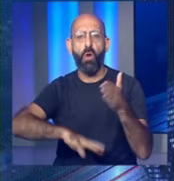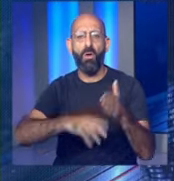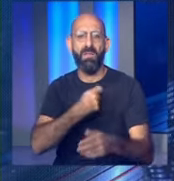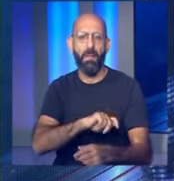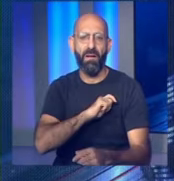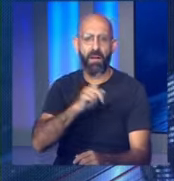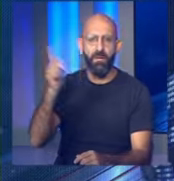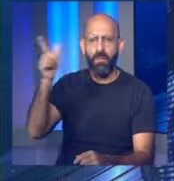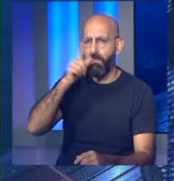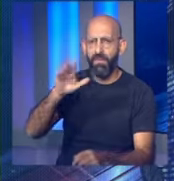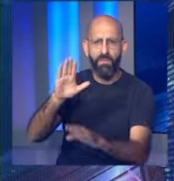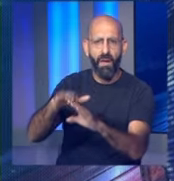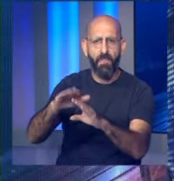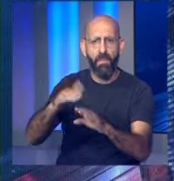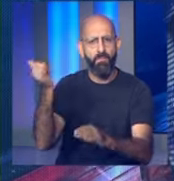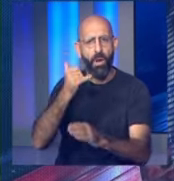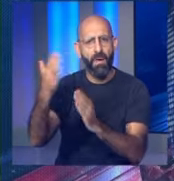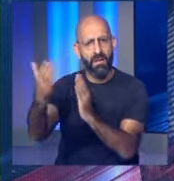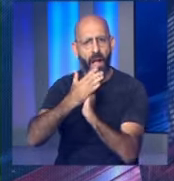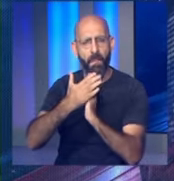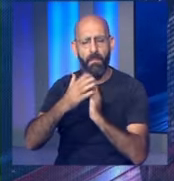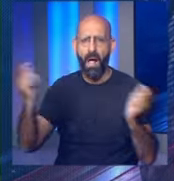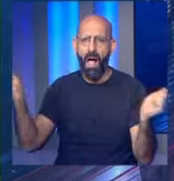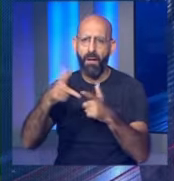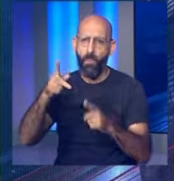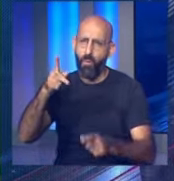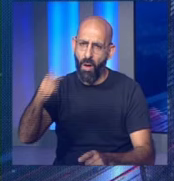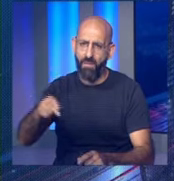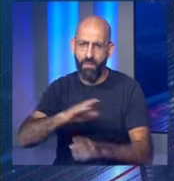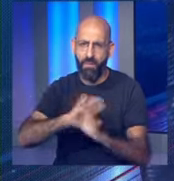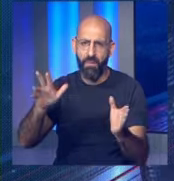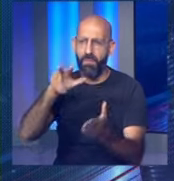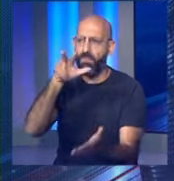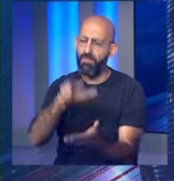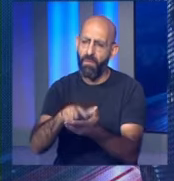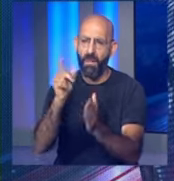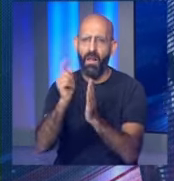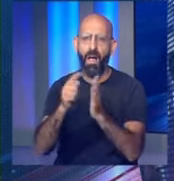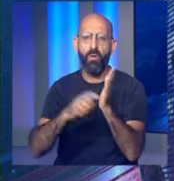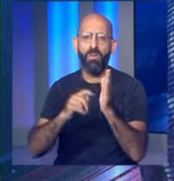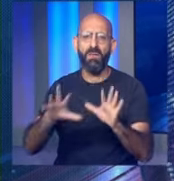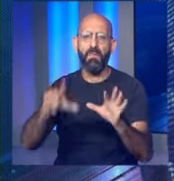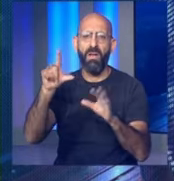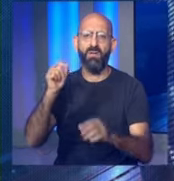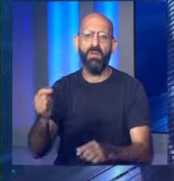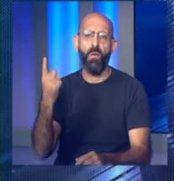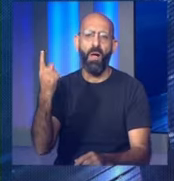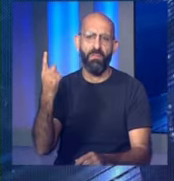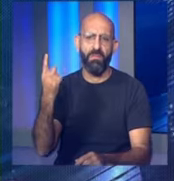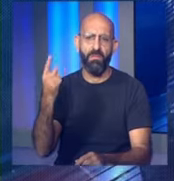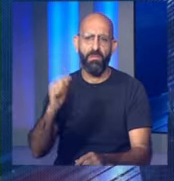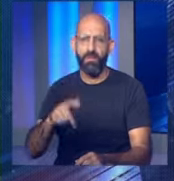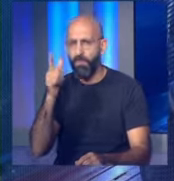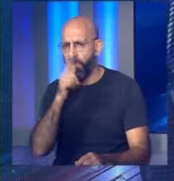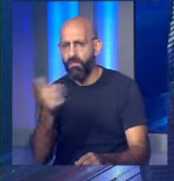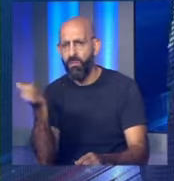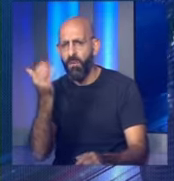للاتحاد من أجل المتوسط المنعقد في برشلون على طلب الدعم والمساعدة لتحقيق وقف فوري للنار وتنفيذ